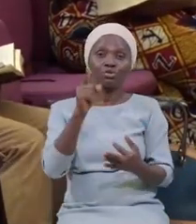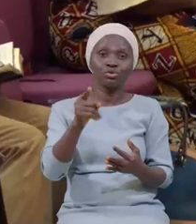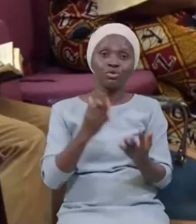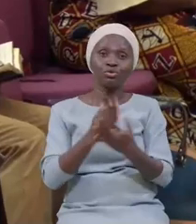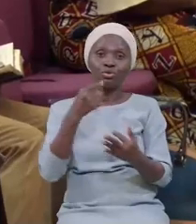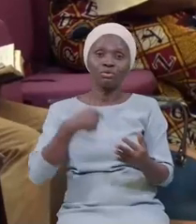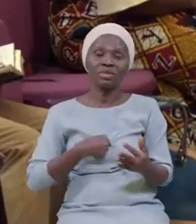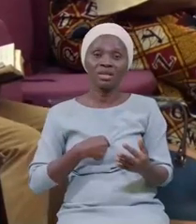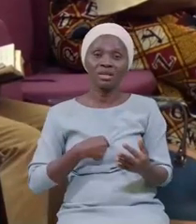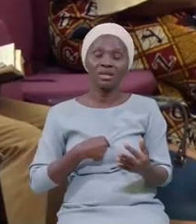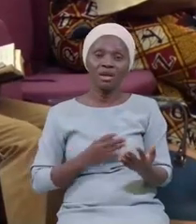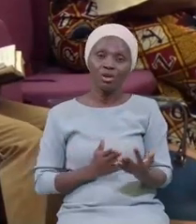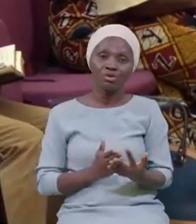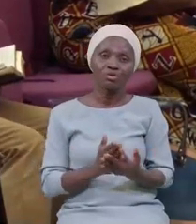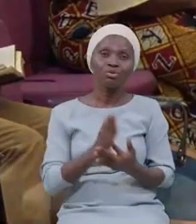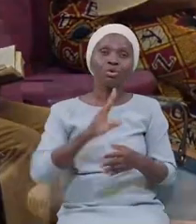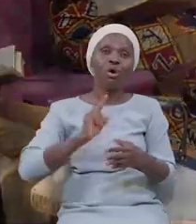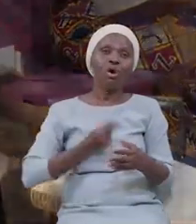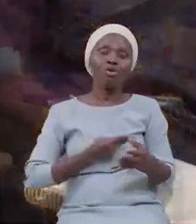de moi, par nous tous,